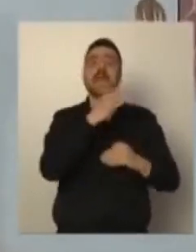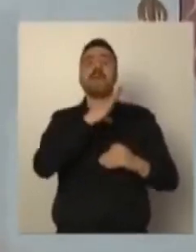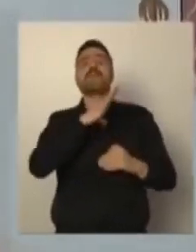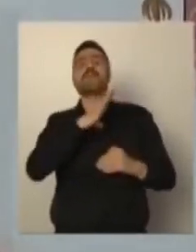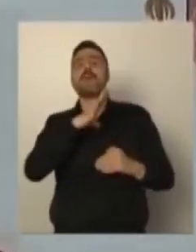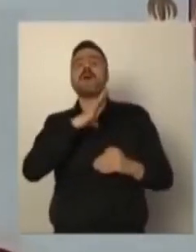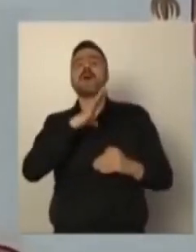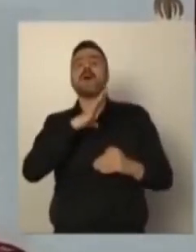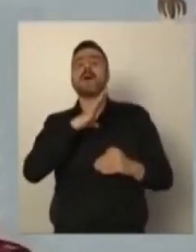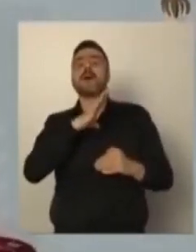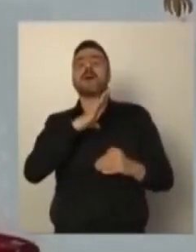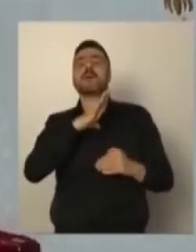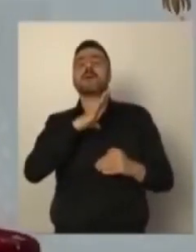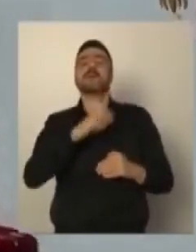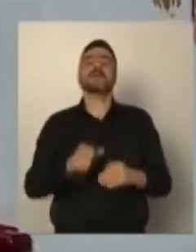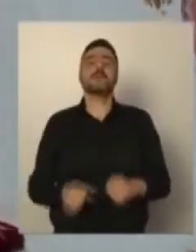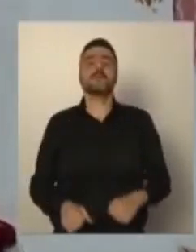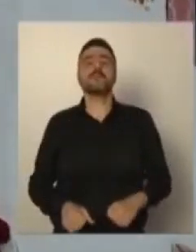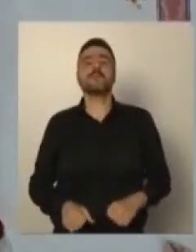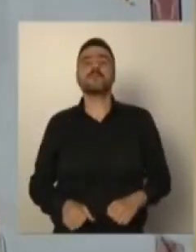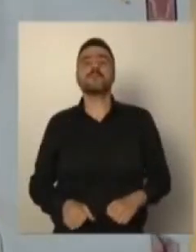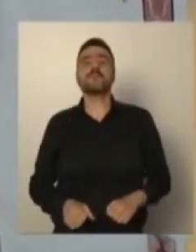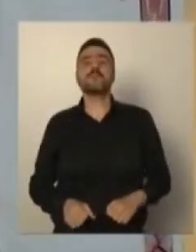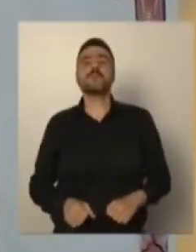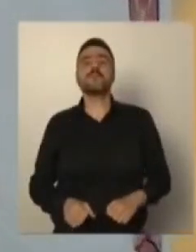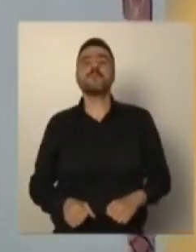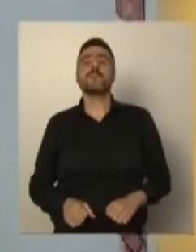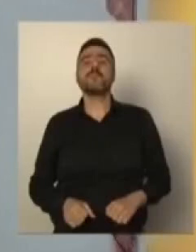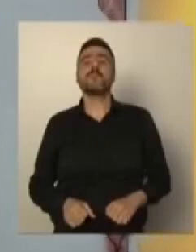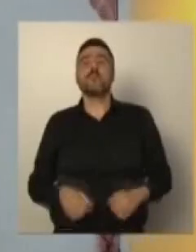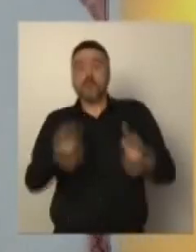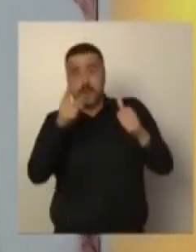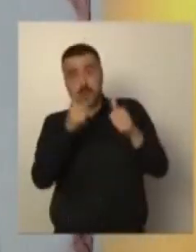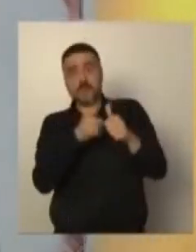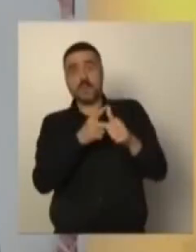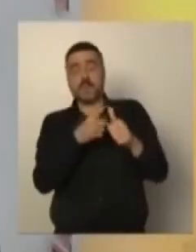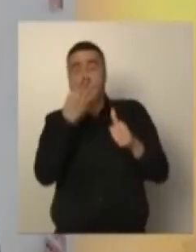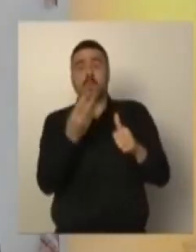getirdiği bazı hediyeler vardır. Bunların başında